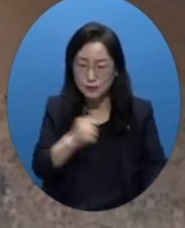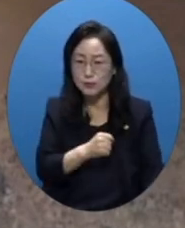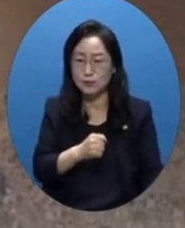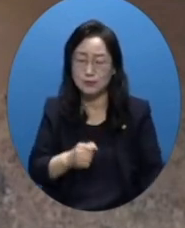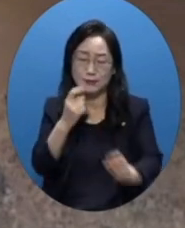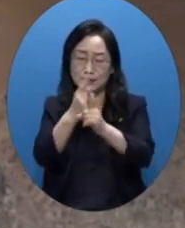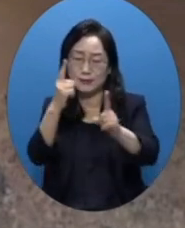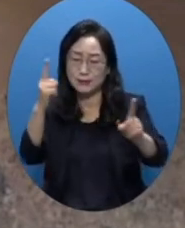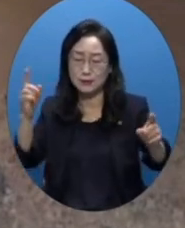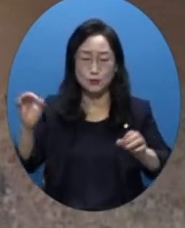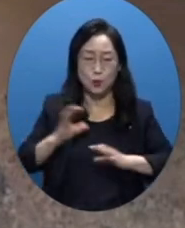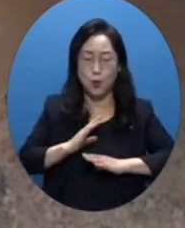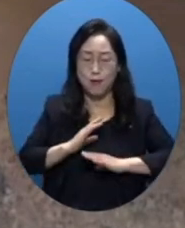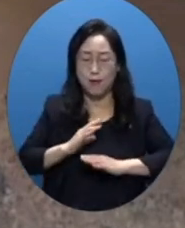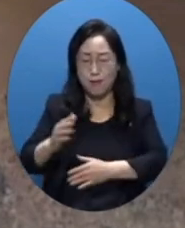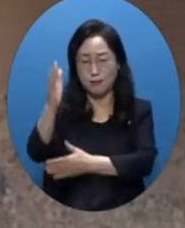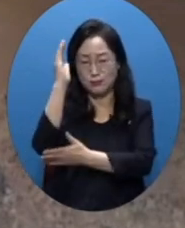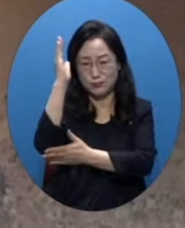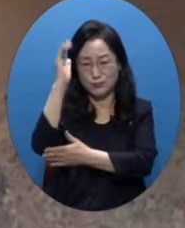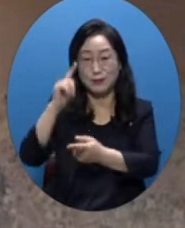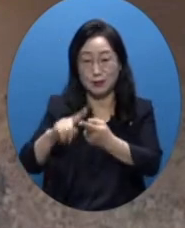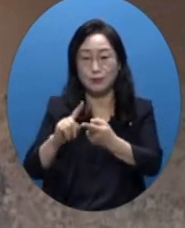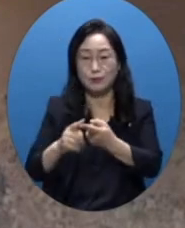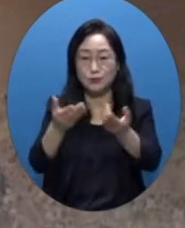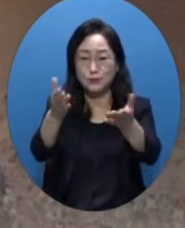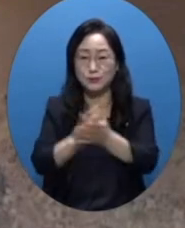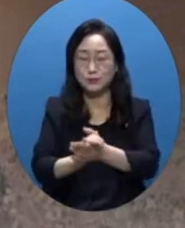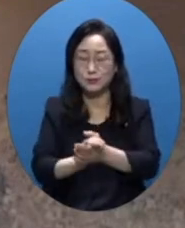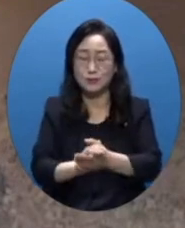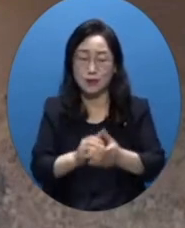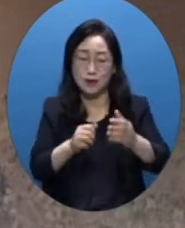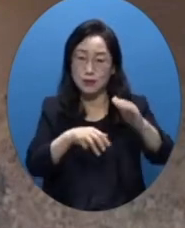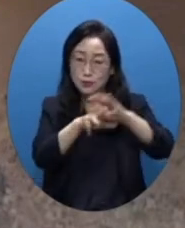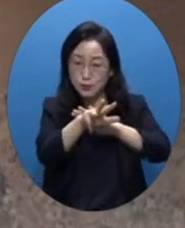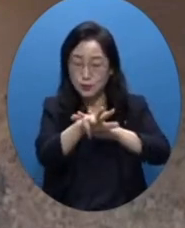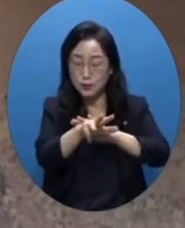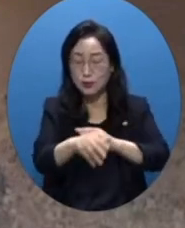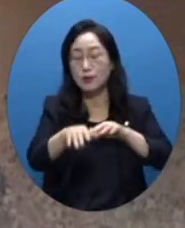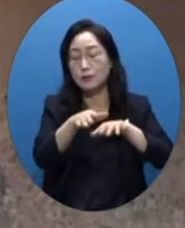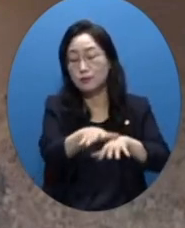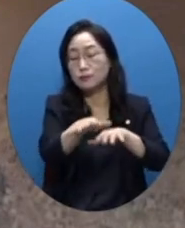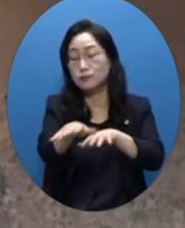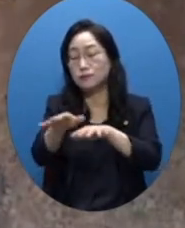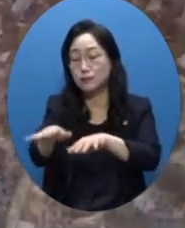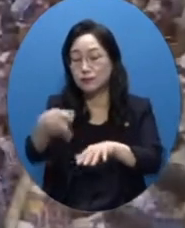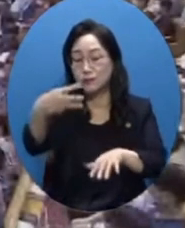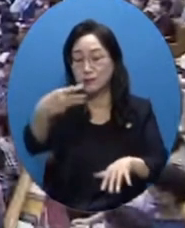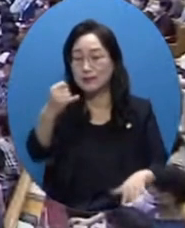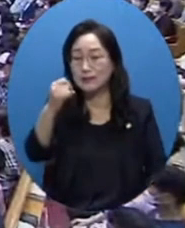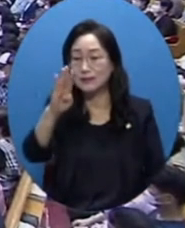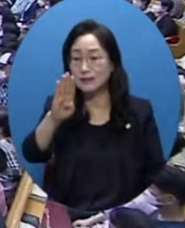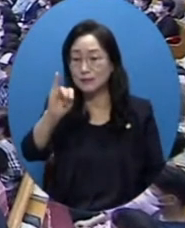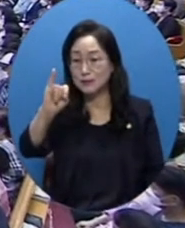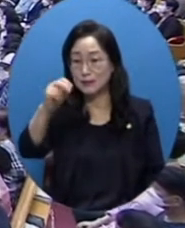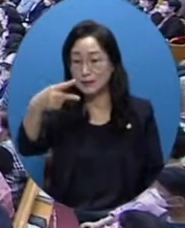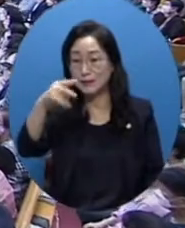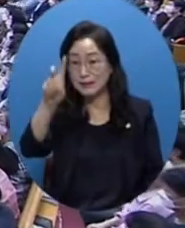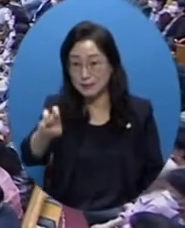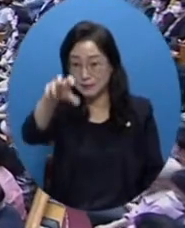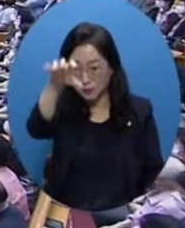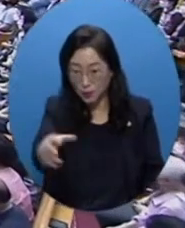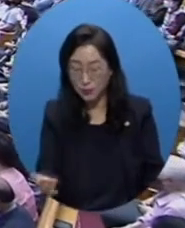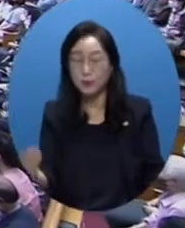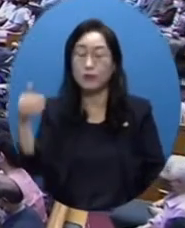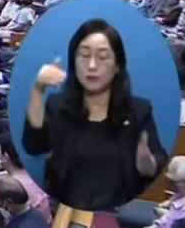말씀해주고 있습니다. 출애굽하여 르비딤에 이르게 되었을 때에 그들이 잠깐 쉴 때에 아말렉이 그들을